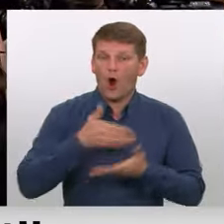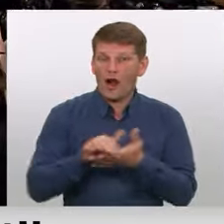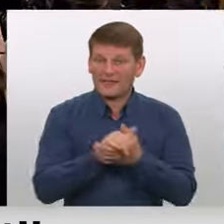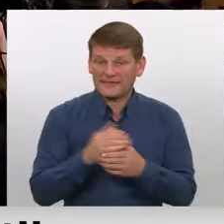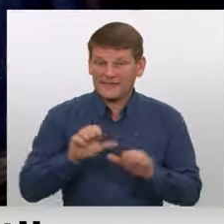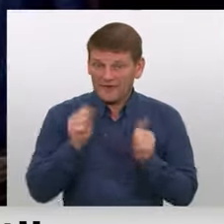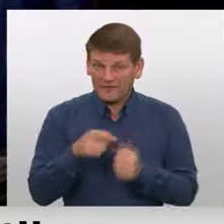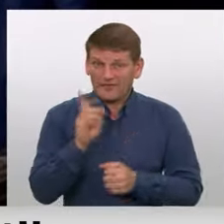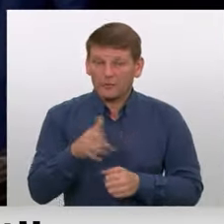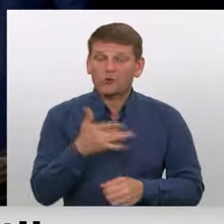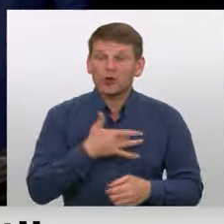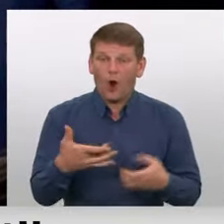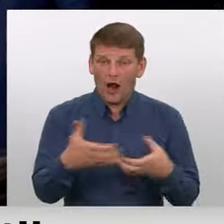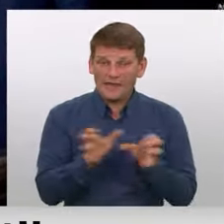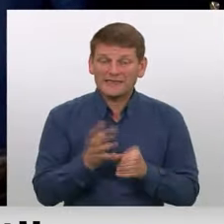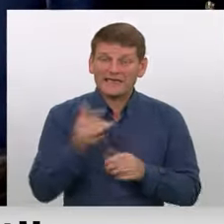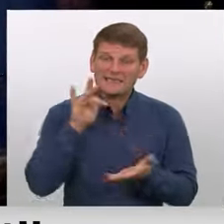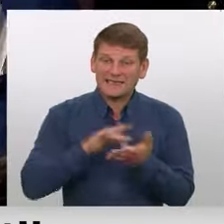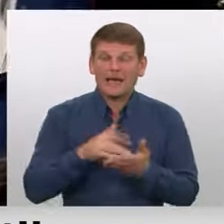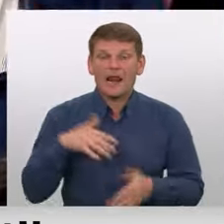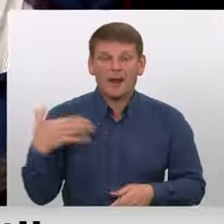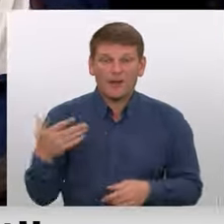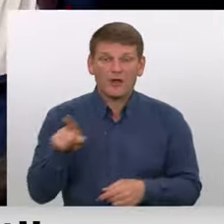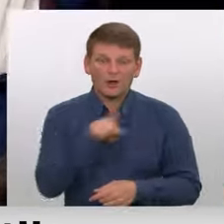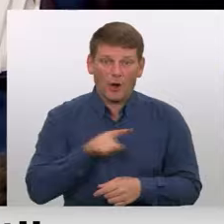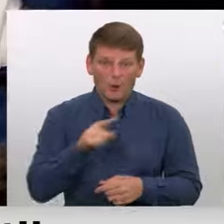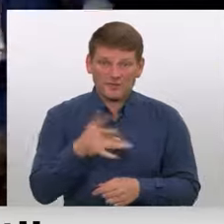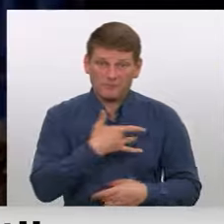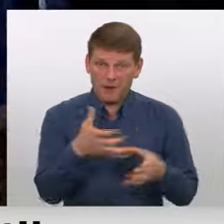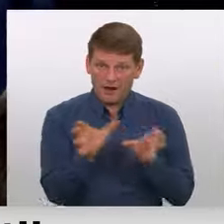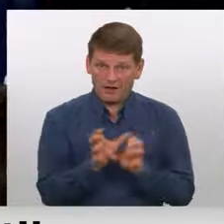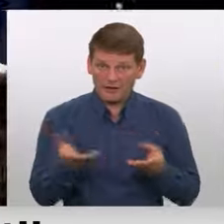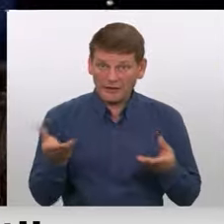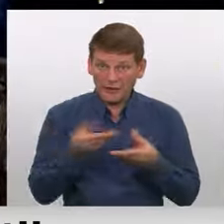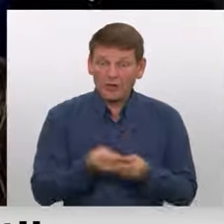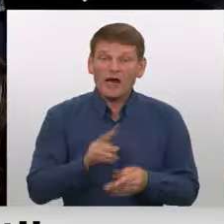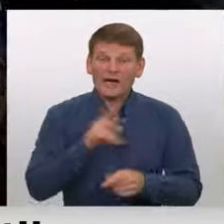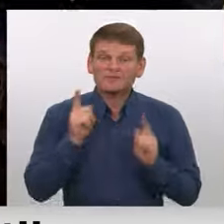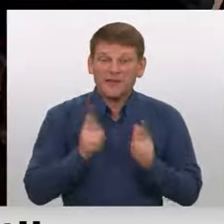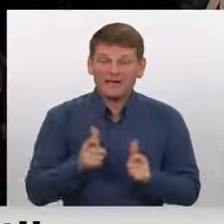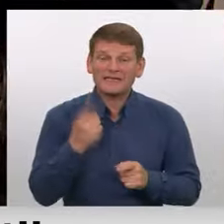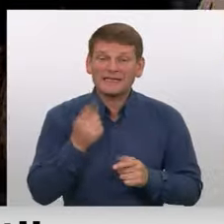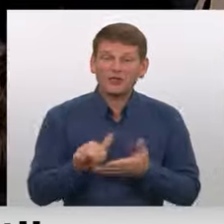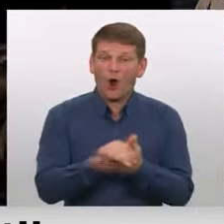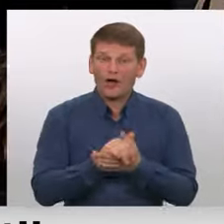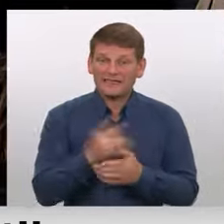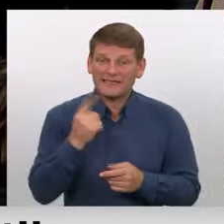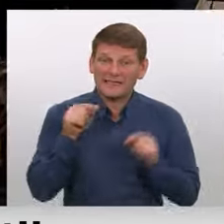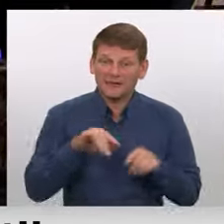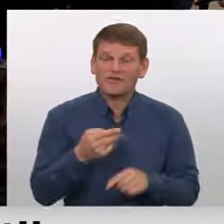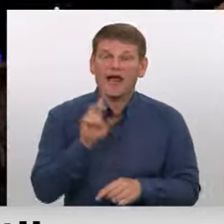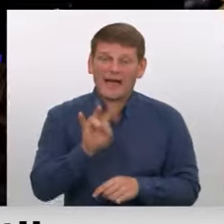tā būs koalīcija ar centriski labējo tautas partiju, kas, domājams, piekritīs koalīcijai tikai tad, ja Herberts